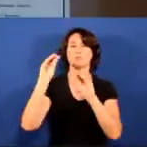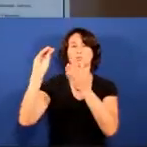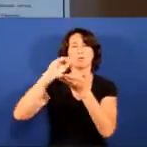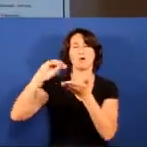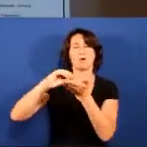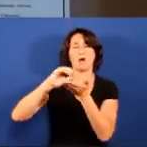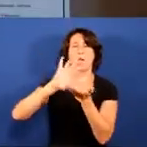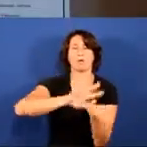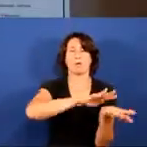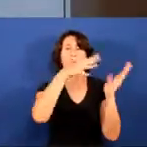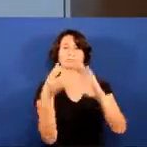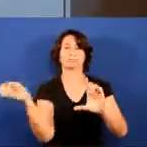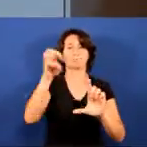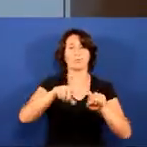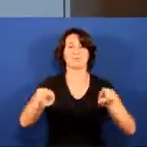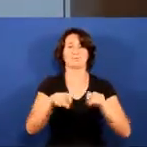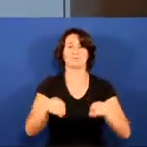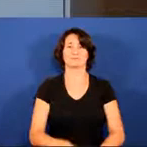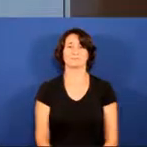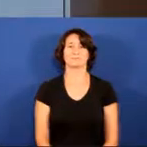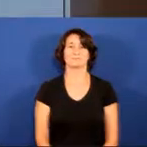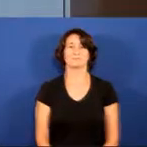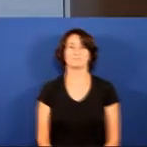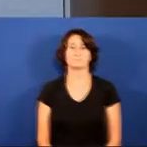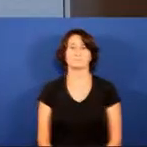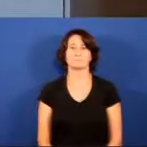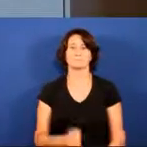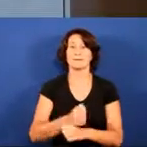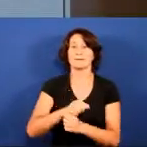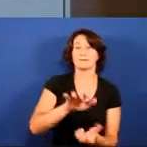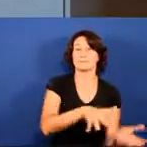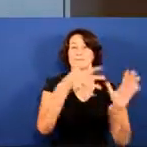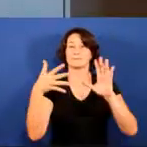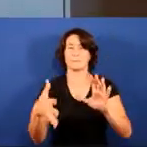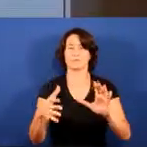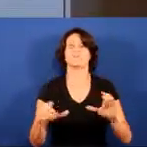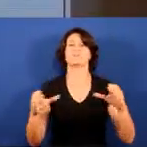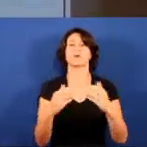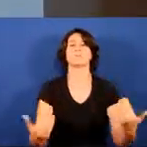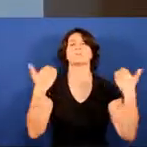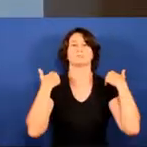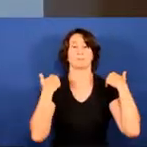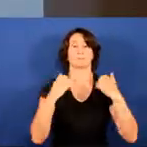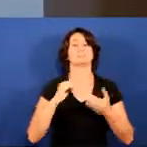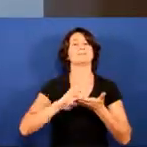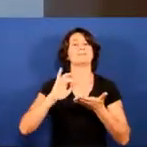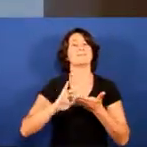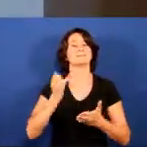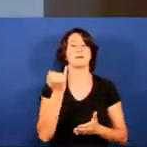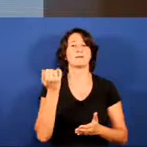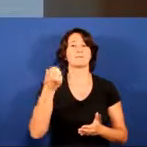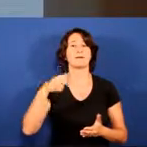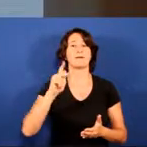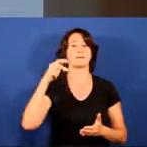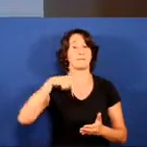Arantzazuko Frantziskotarrek 2008an sinatu zuten akordioaren emaitza da. Luis Villasante Euskaltzaindi